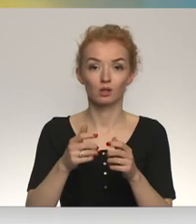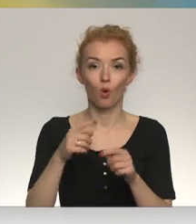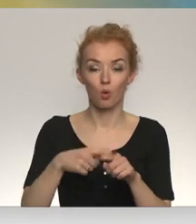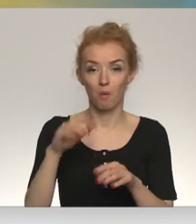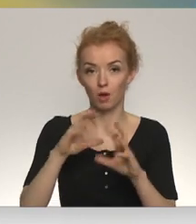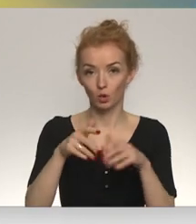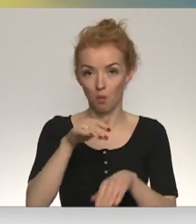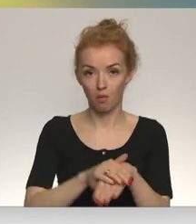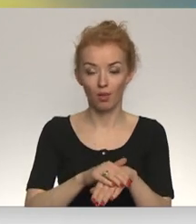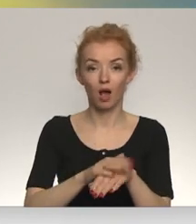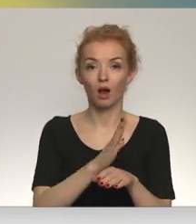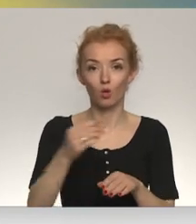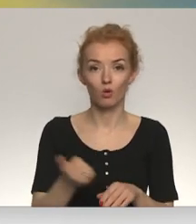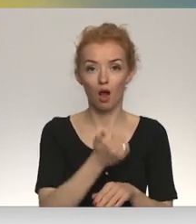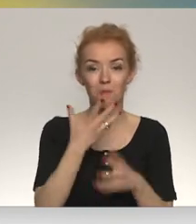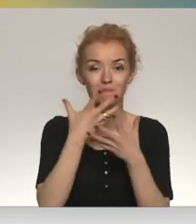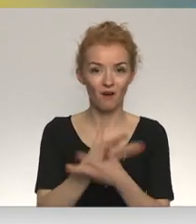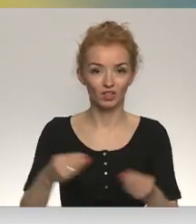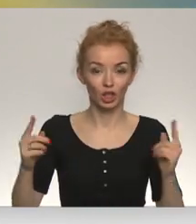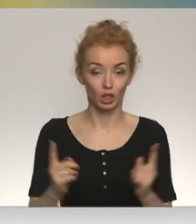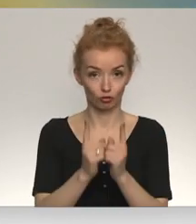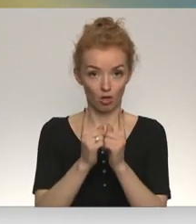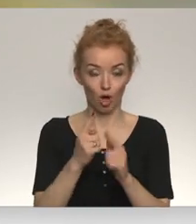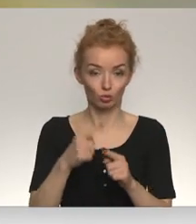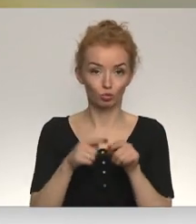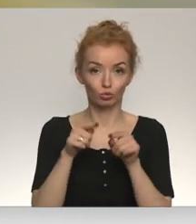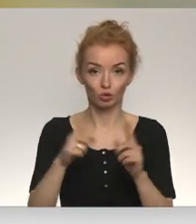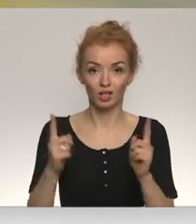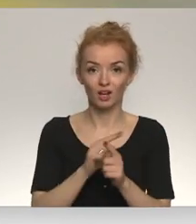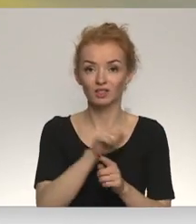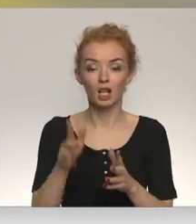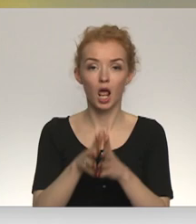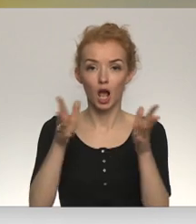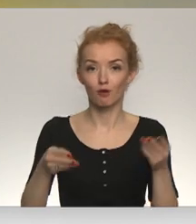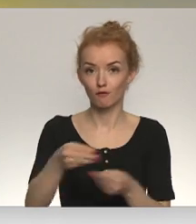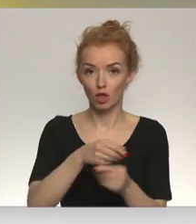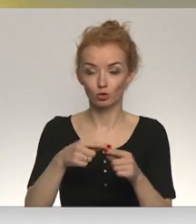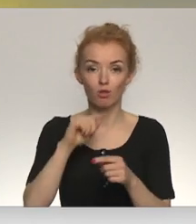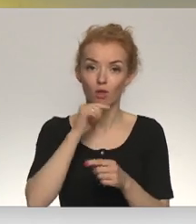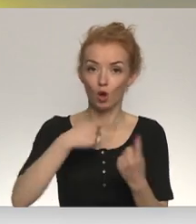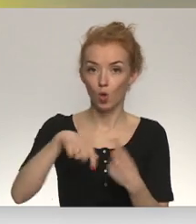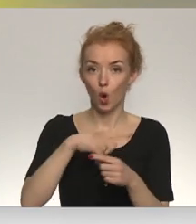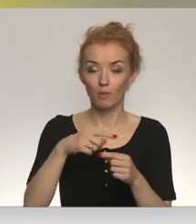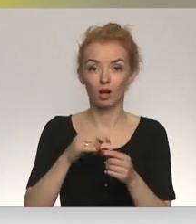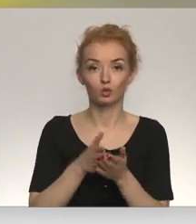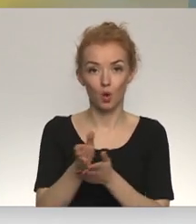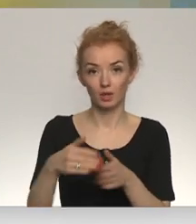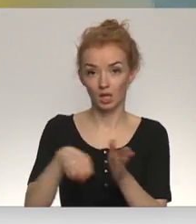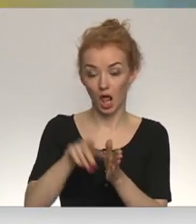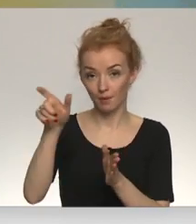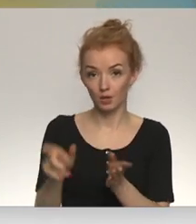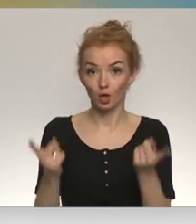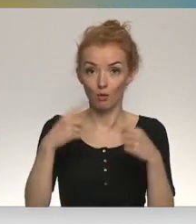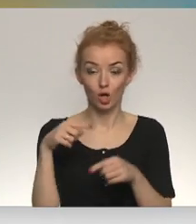bankas rīkotā gadskārtējā pavasara sanāksme, kurā tieks lielākie finanšu un ekonomikas jomas dalībnieki. Un Vašingtonā pat